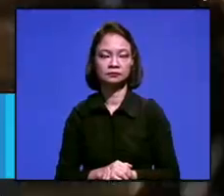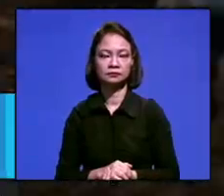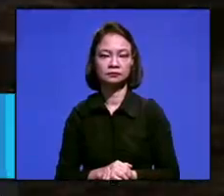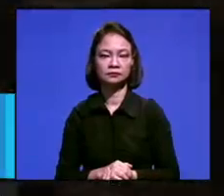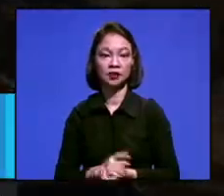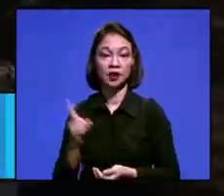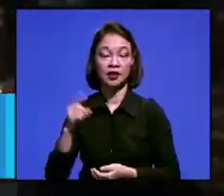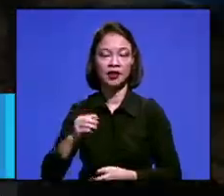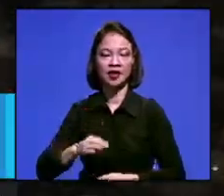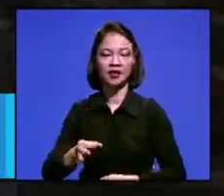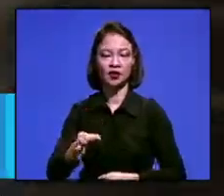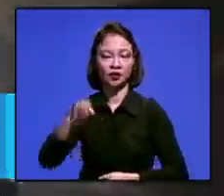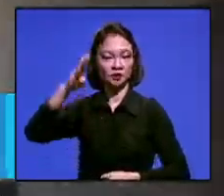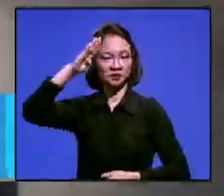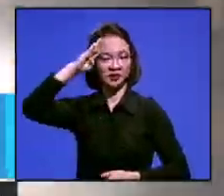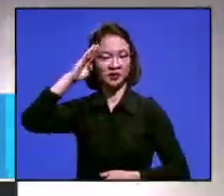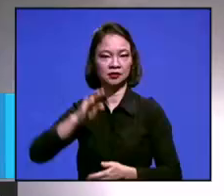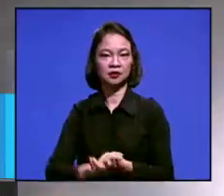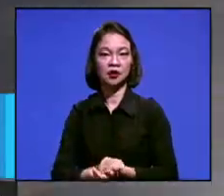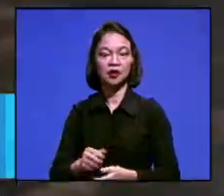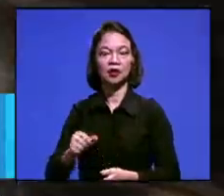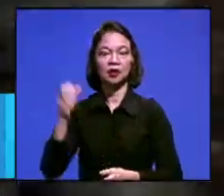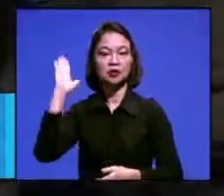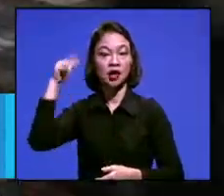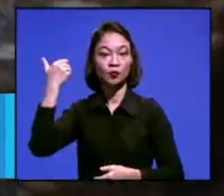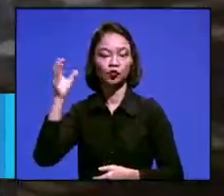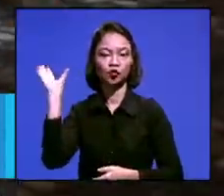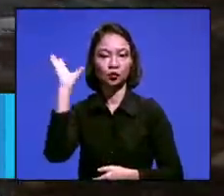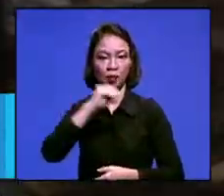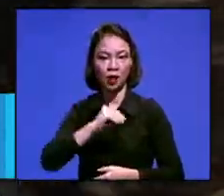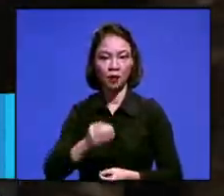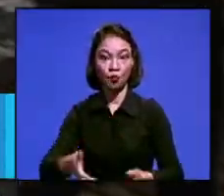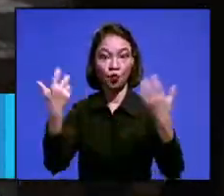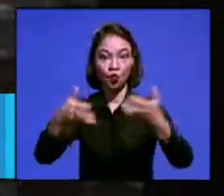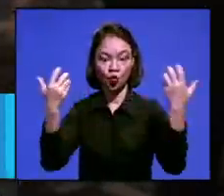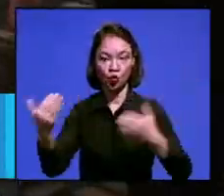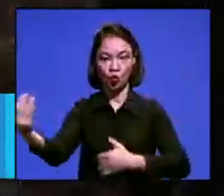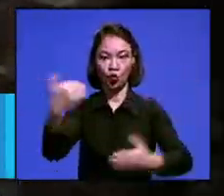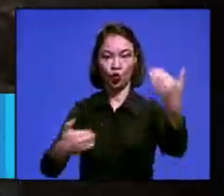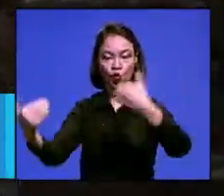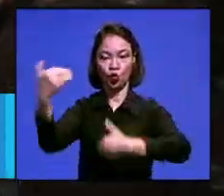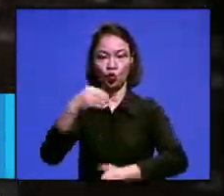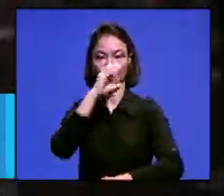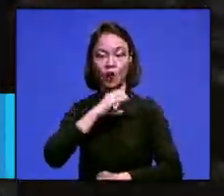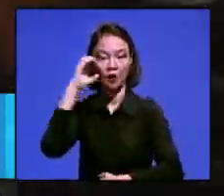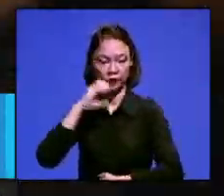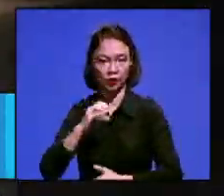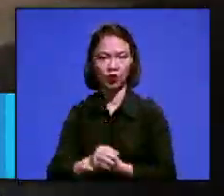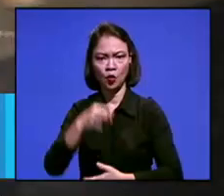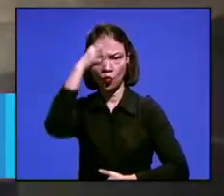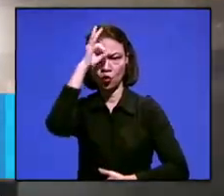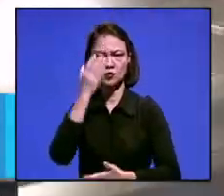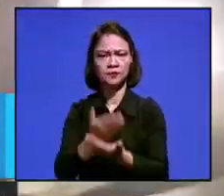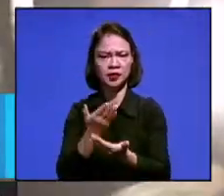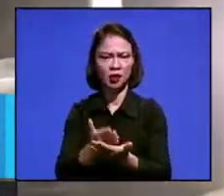Dari Blitar, petugas Resort Blitar Kota Sabtu malam membubarkan puluhan pengunjung kafe di Kota Blitar. Polisi dengan tegas meminta